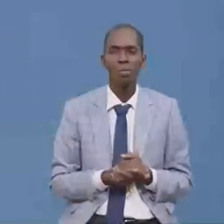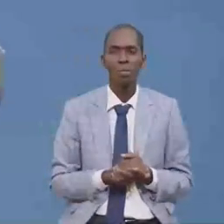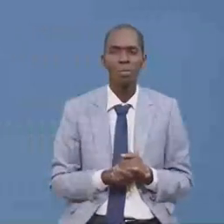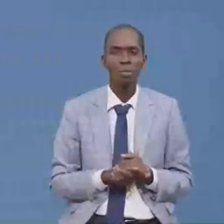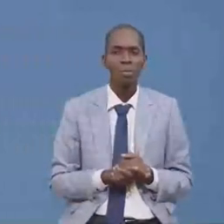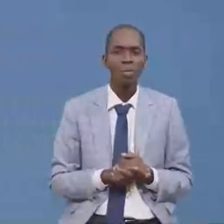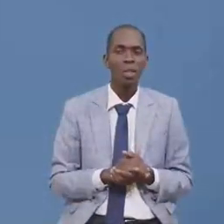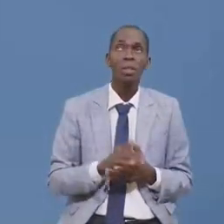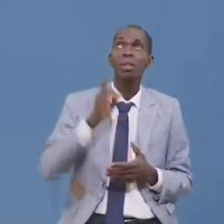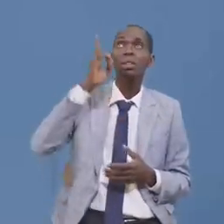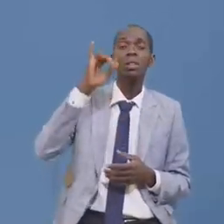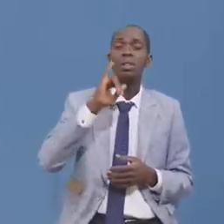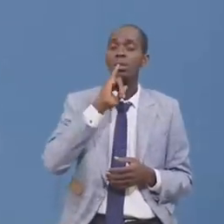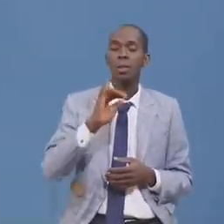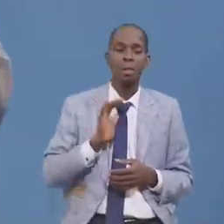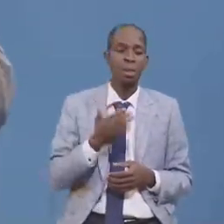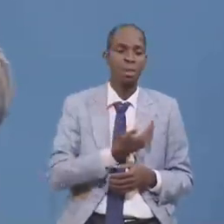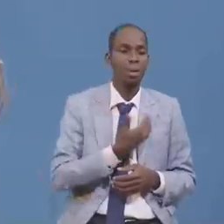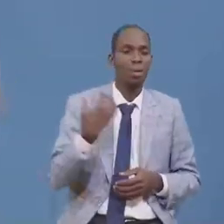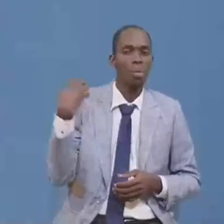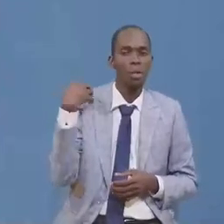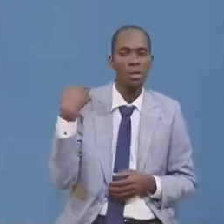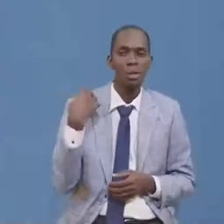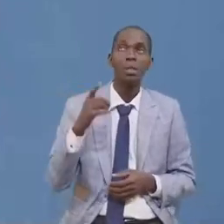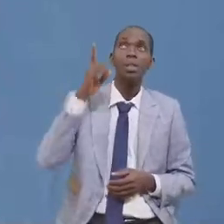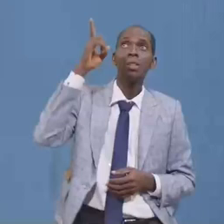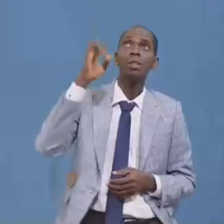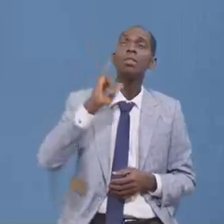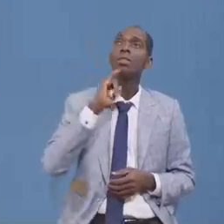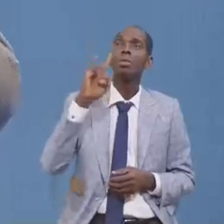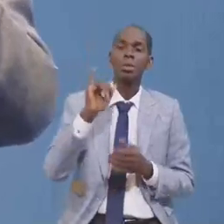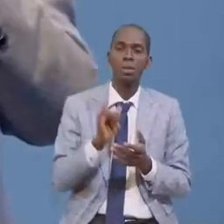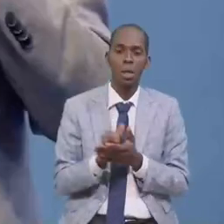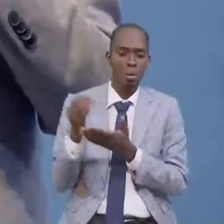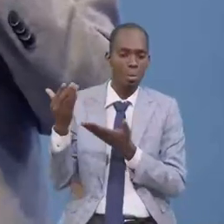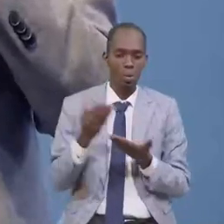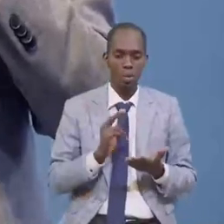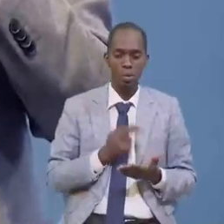Il est notre maître. C'est lui qui nous a placés ici.